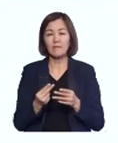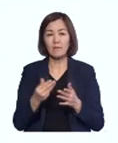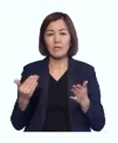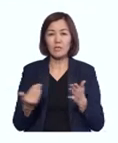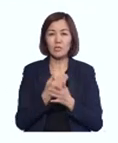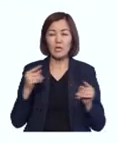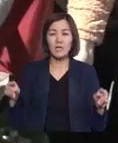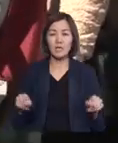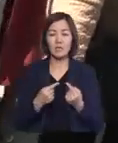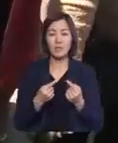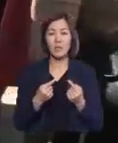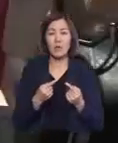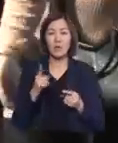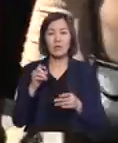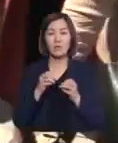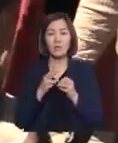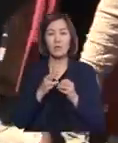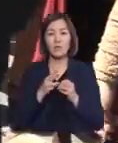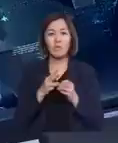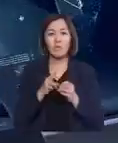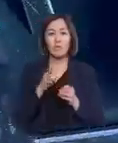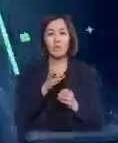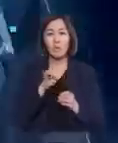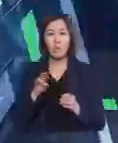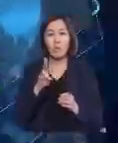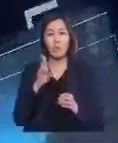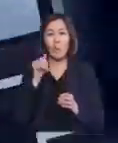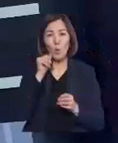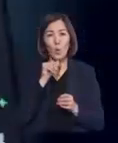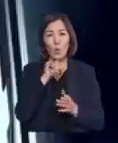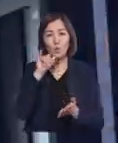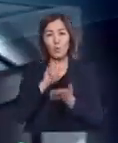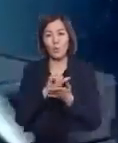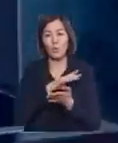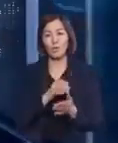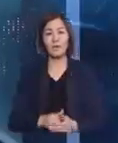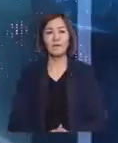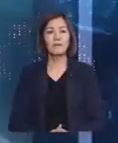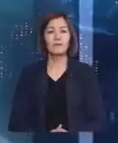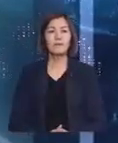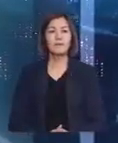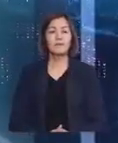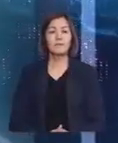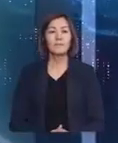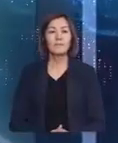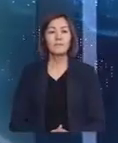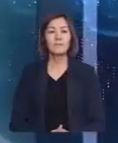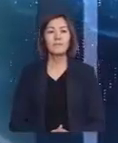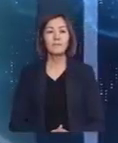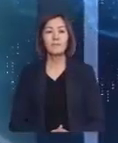жаңғырту мақсатында әзірге оның 112-сіне QR-код орнатылды. Ақбота Оралқызы, Бекжан Кенжебаев, Жетісу арнасы, Алматы облысынан.